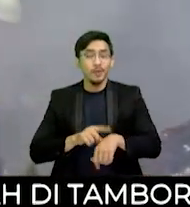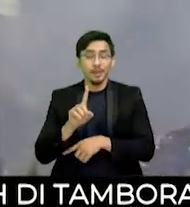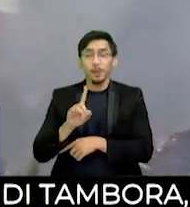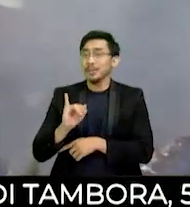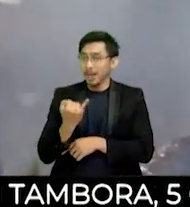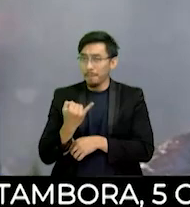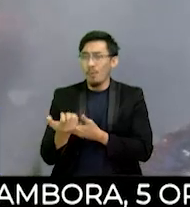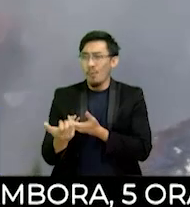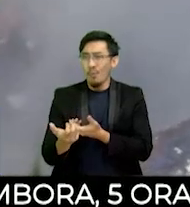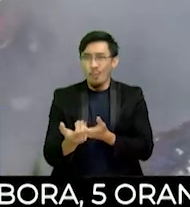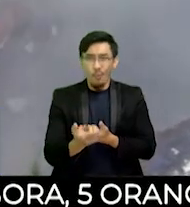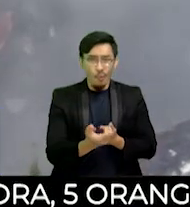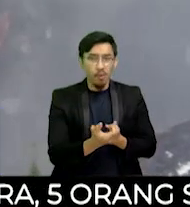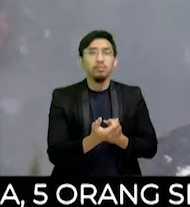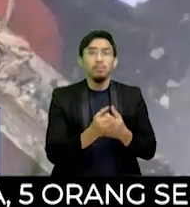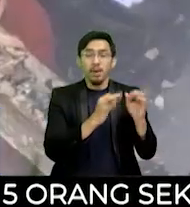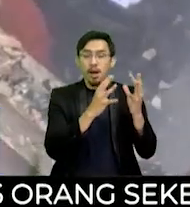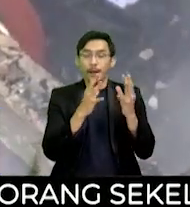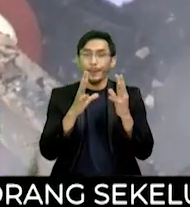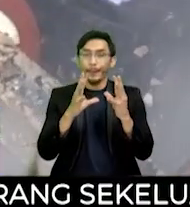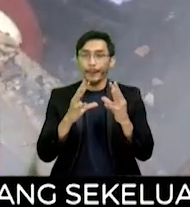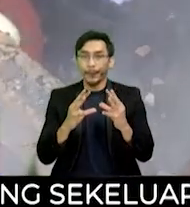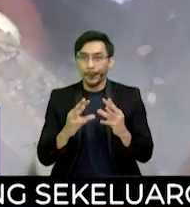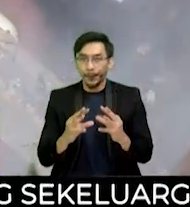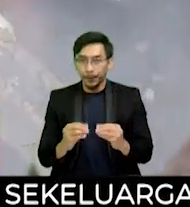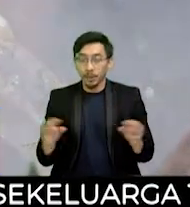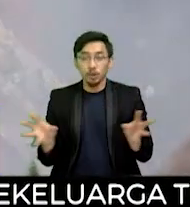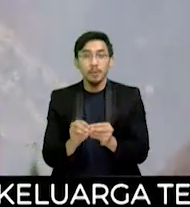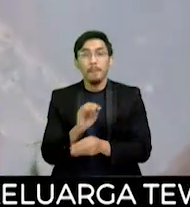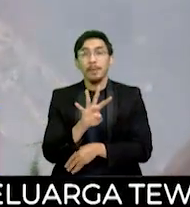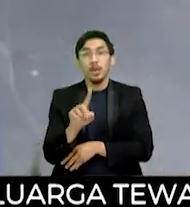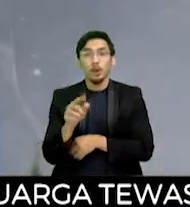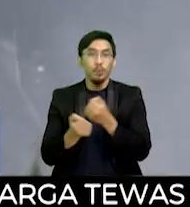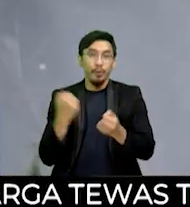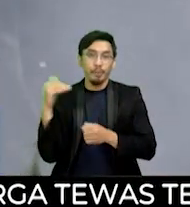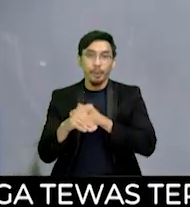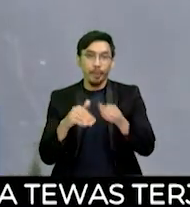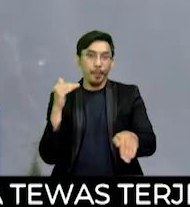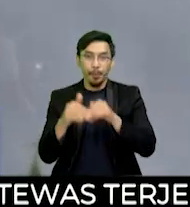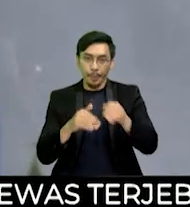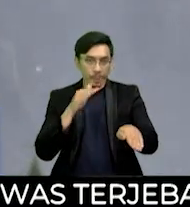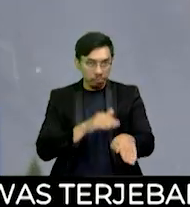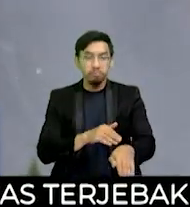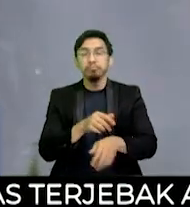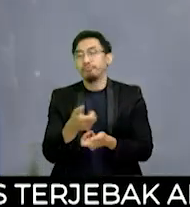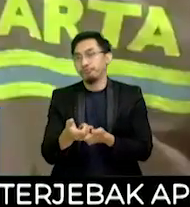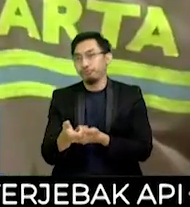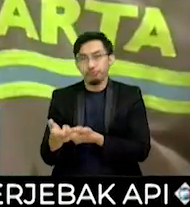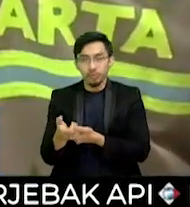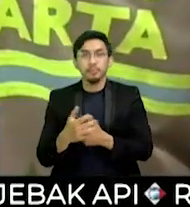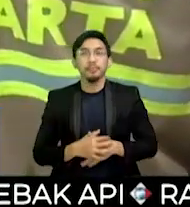21 unit mobil pemadam kebakaran Jakarta Barat diterjunkan ke lokasi pasca pemadaman bertugas menemukan lima